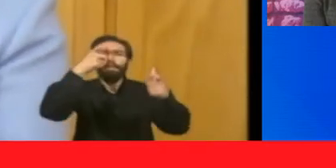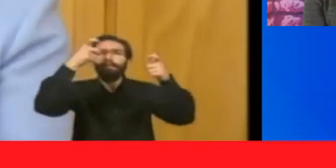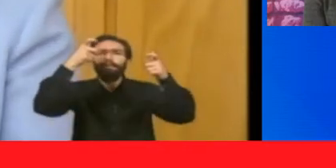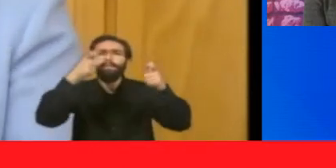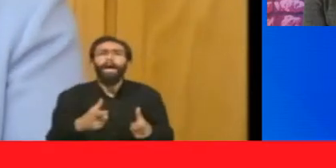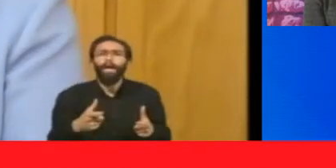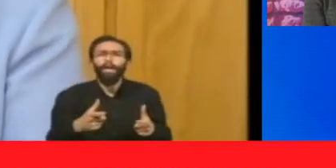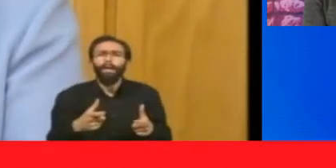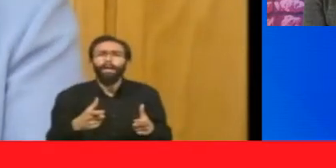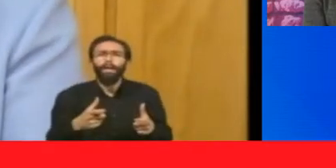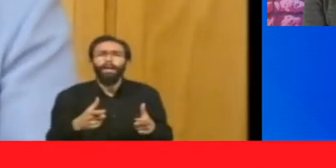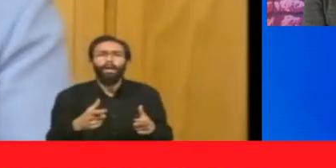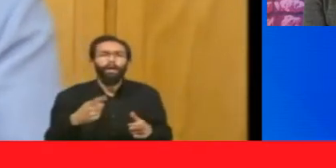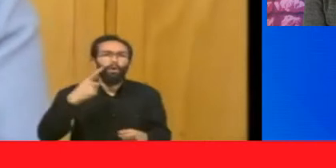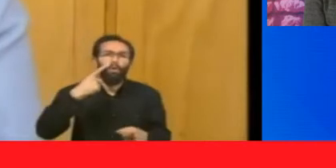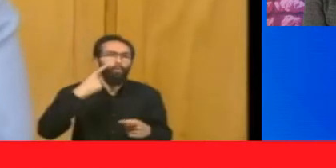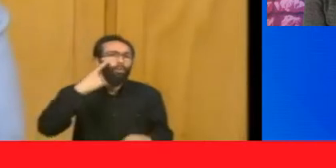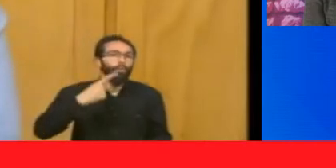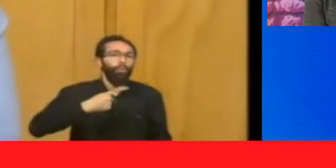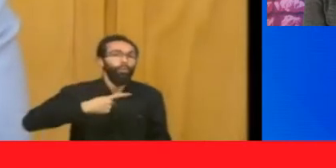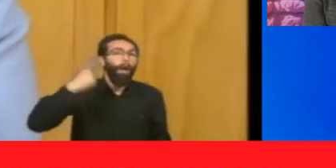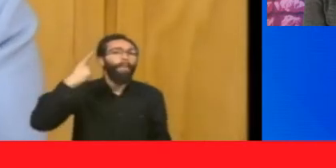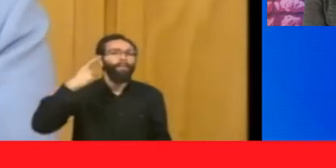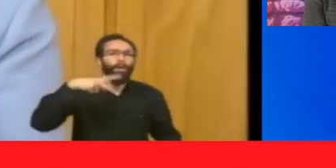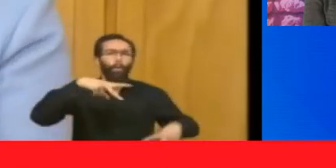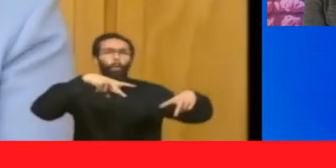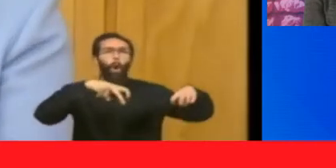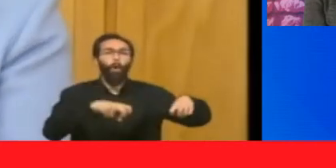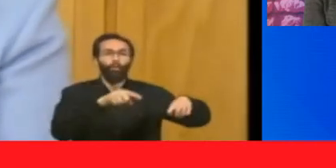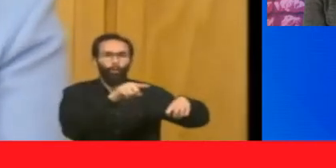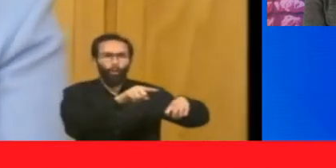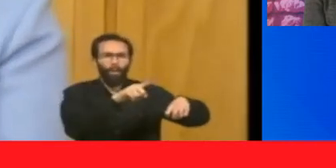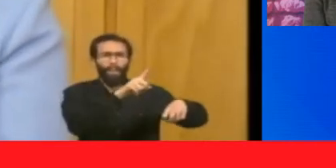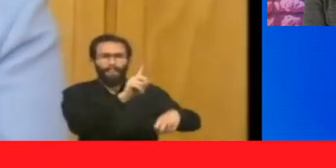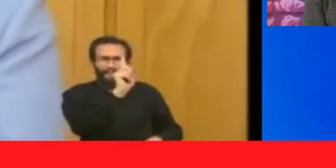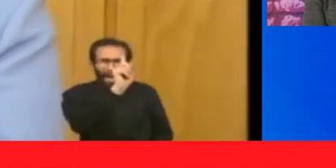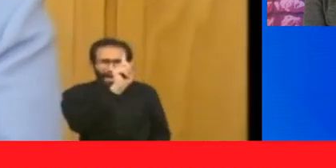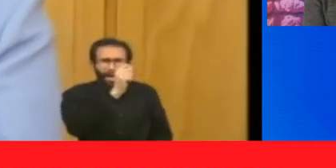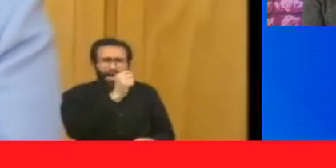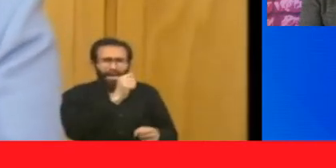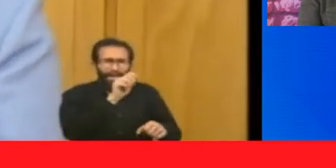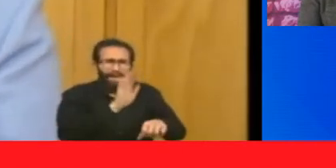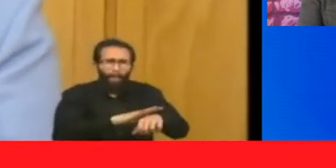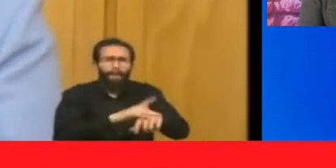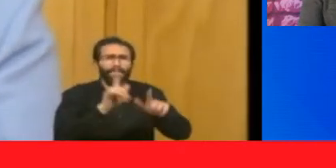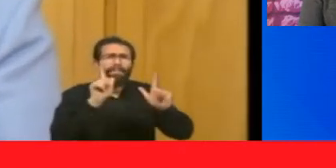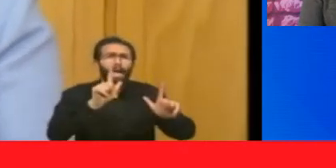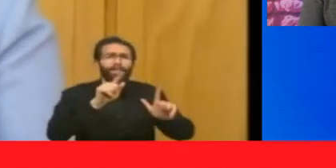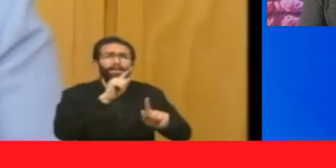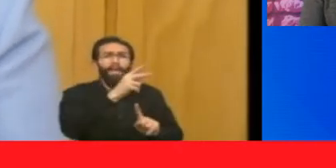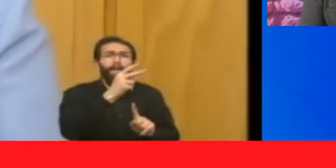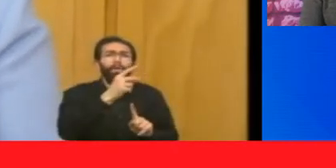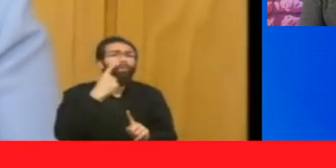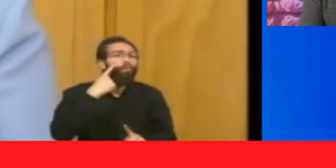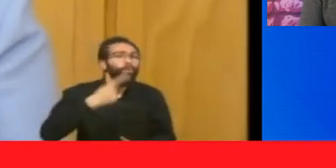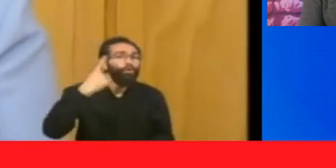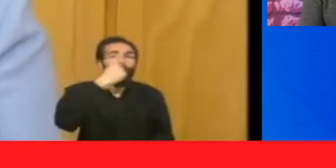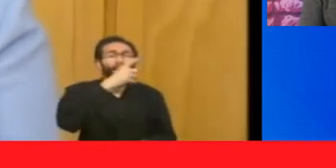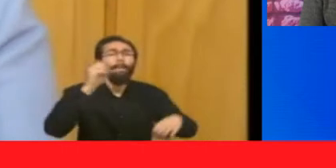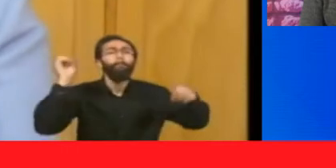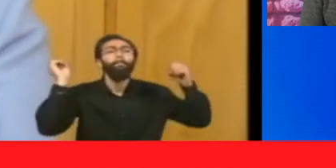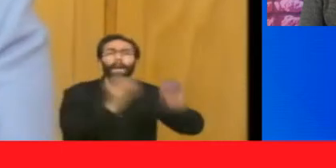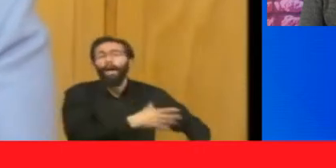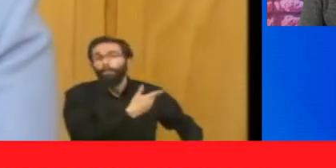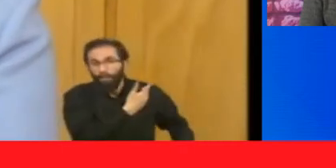Tek yapmanız gereken iktidardan çekilip gitmektir. Ya çekilerek gidersiniz ya da